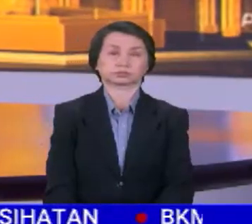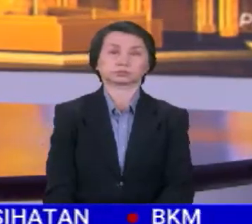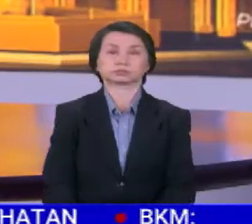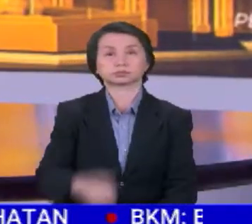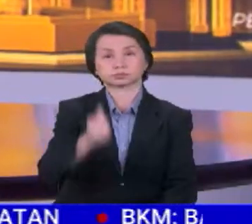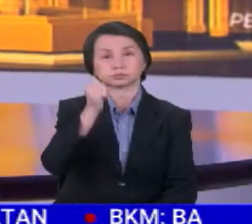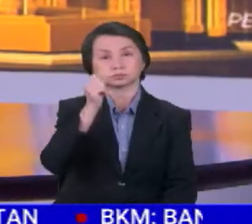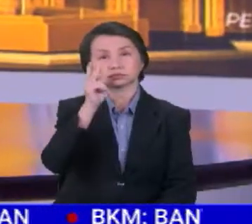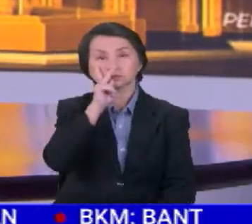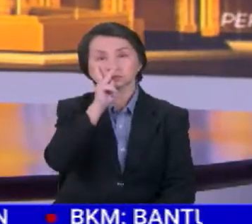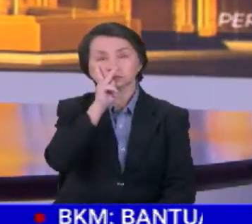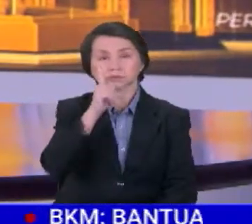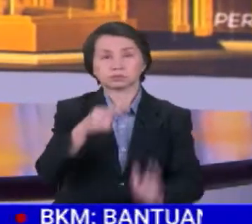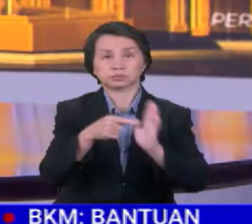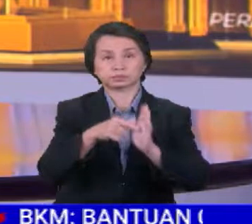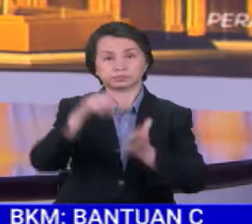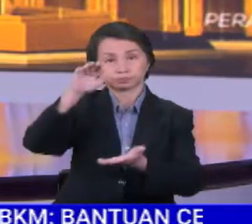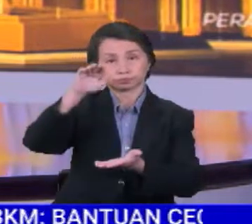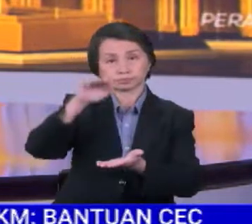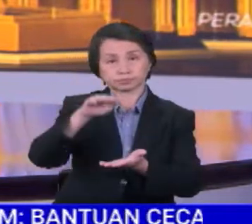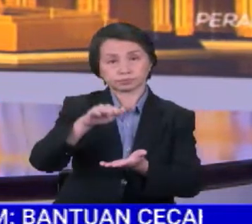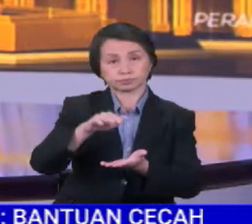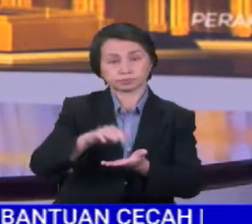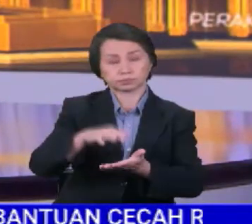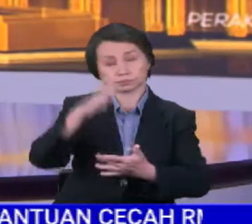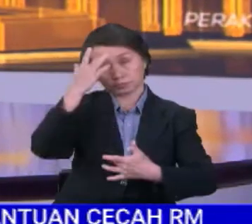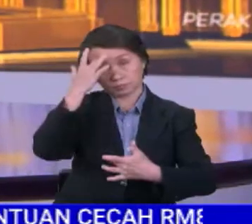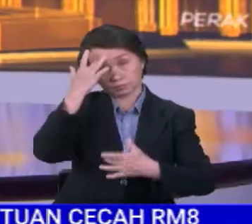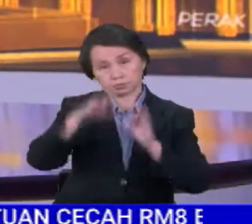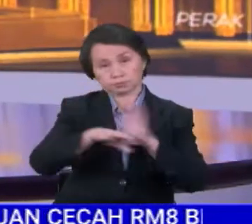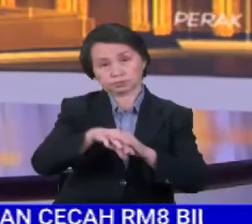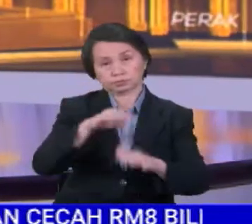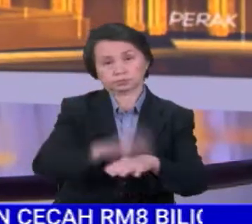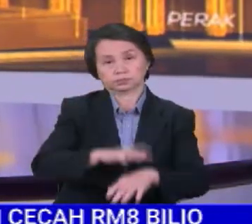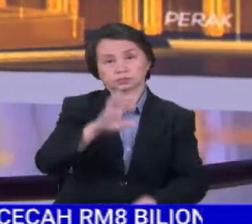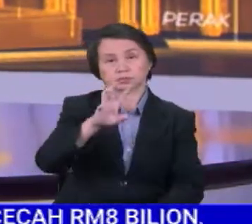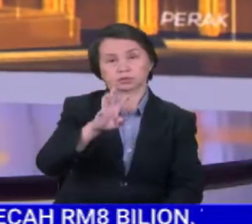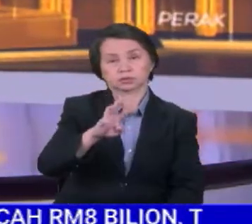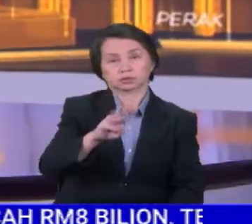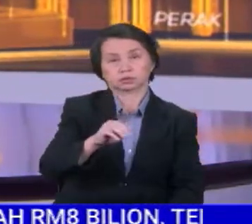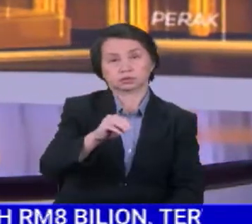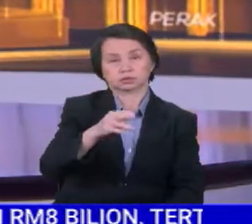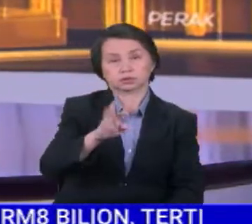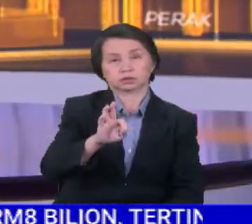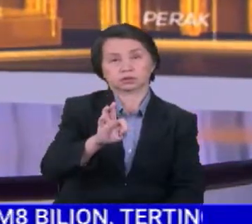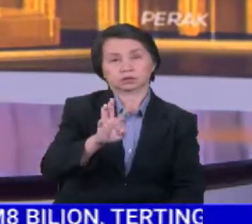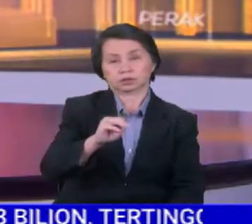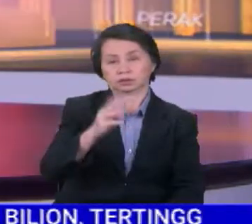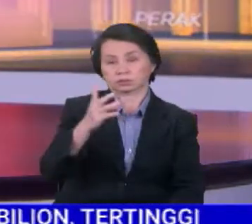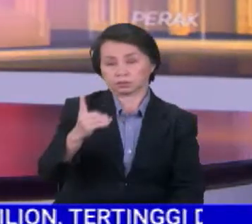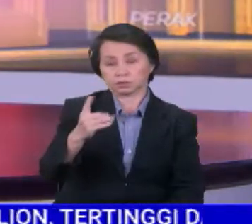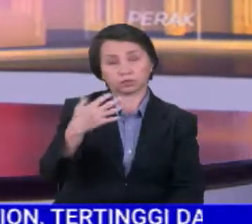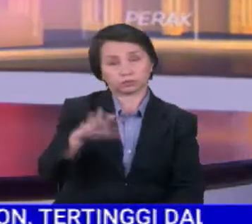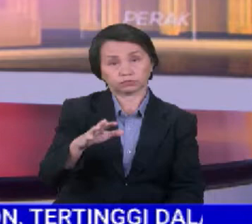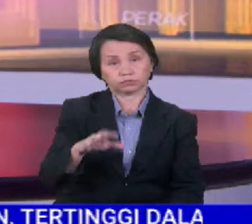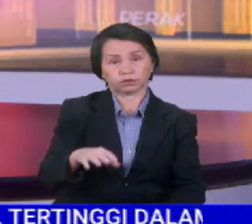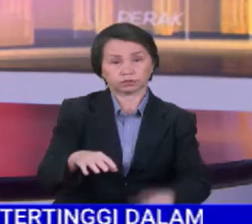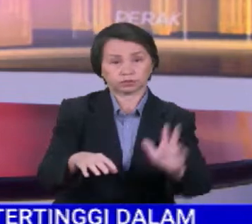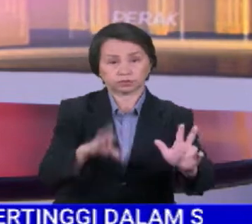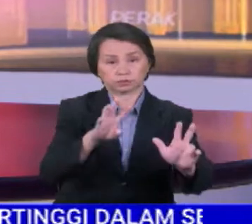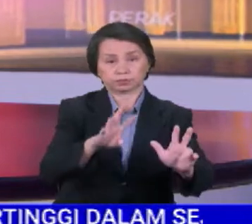Kedah terus mencatatkan penurunan jangkitan penyakit tangan kaki dan mulut hfmd selepas